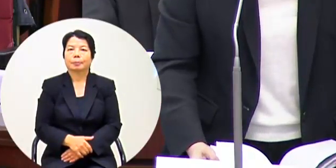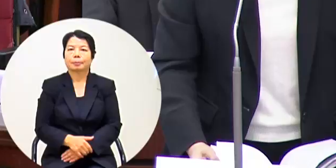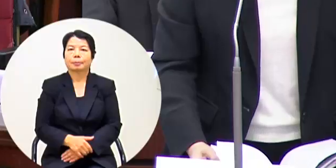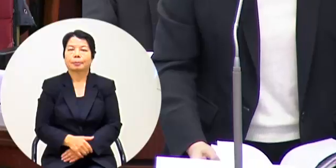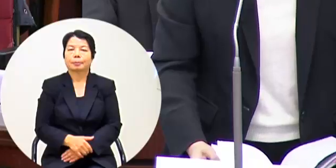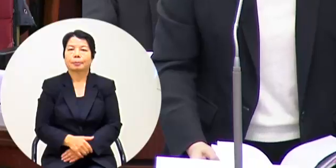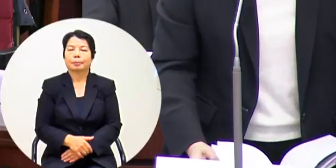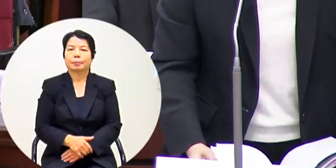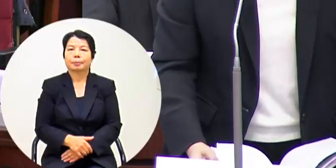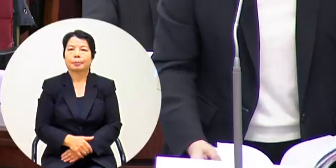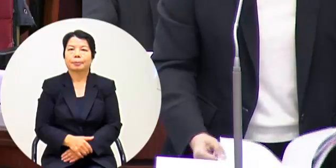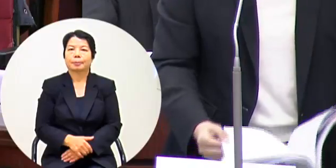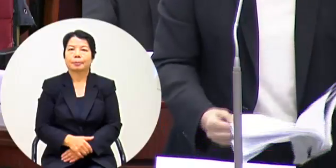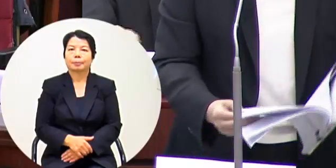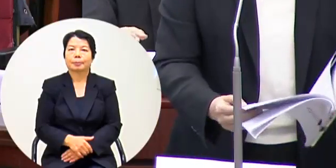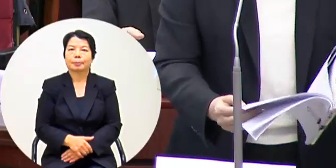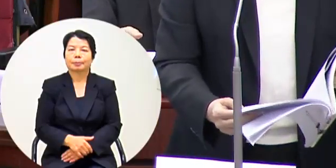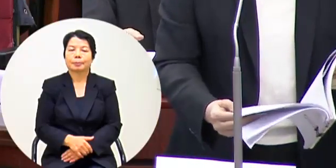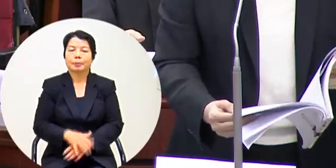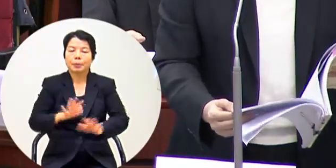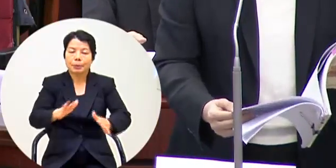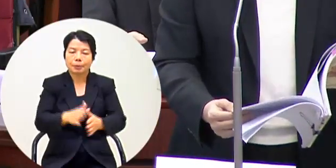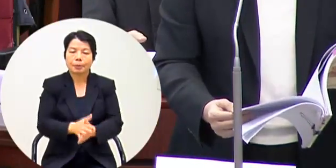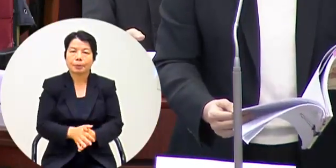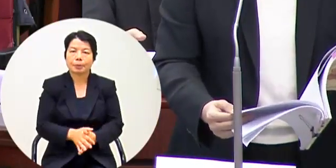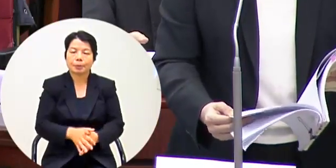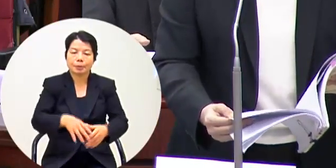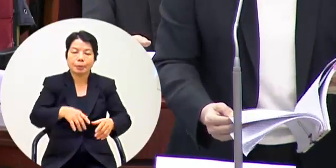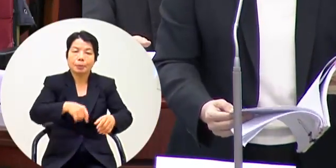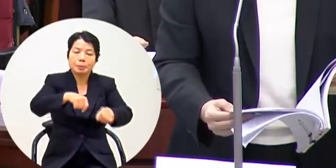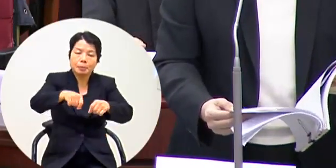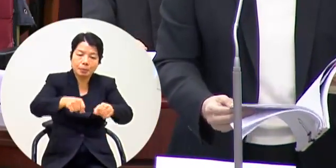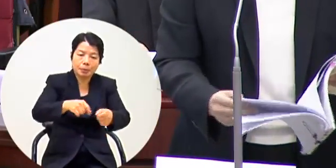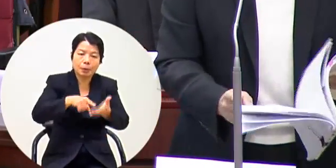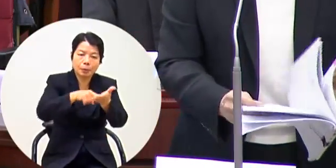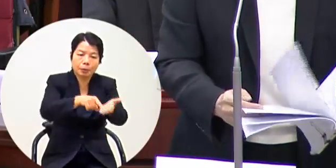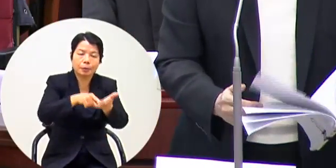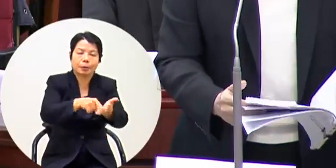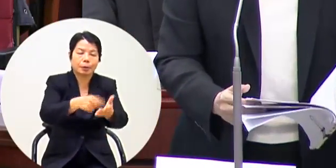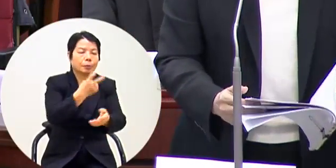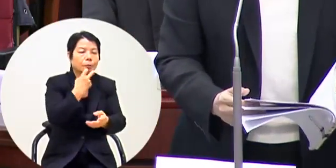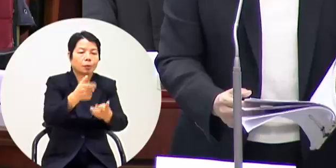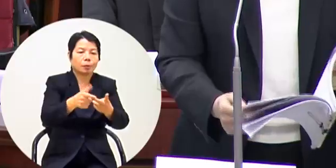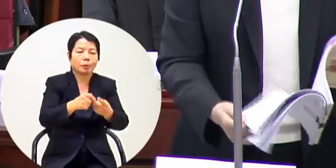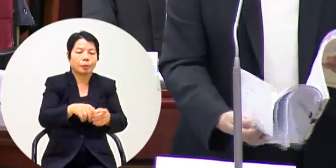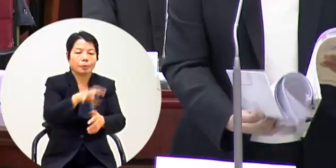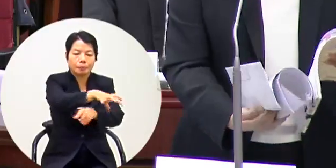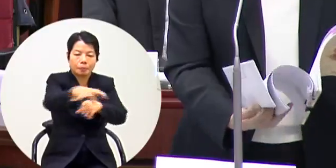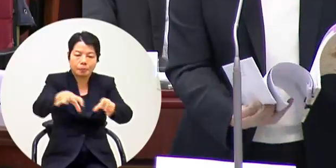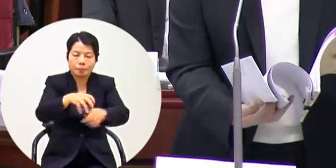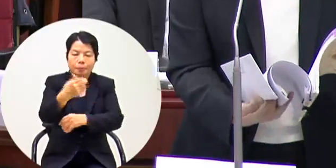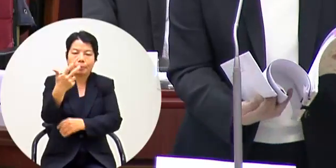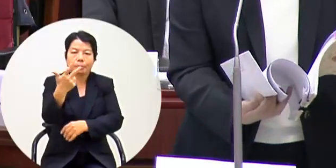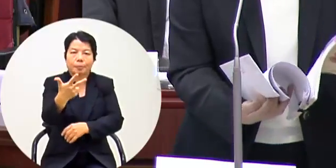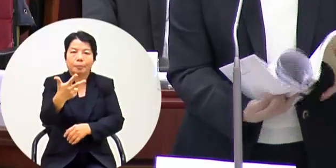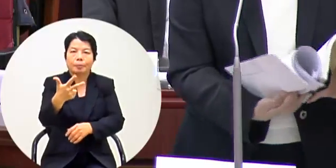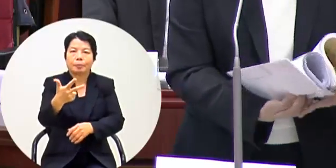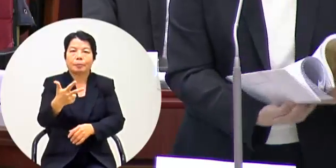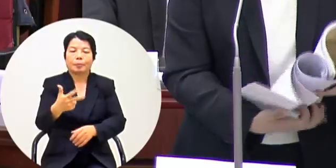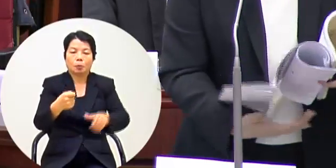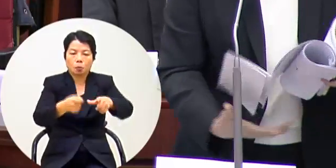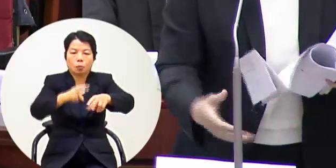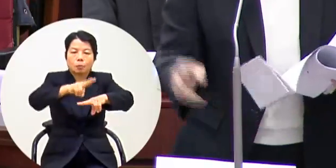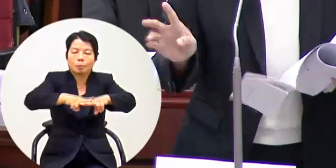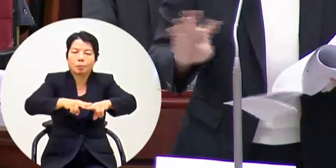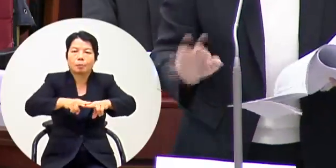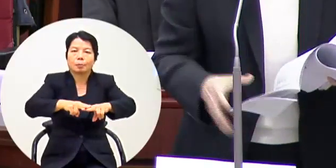社区公共托育家园，好，那我们现在是跟中央争取了7个点，好，那我们 前瞻计划